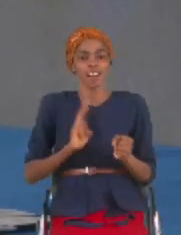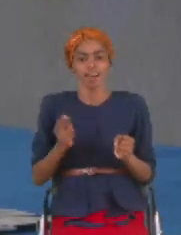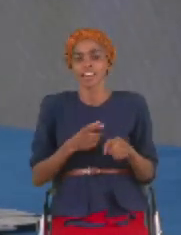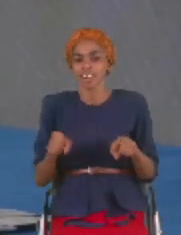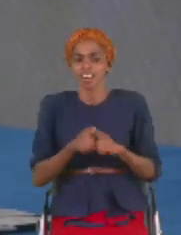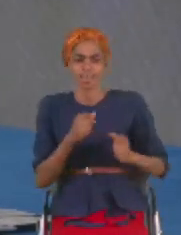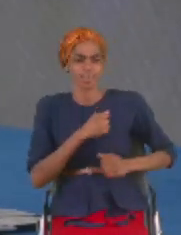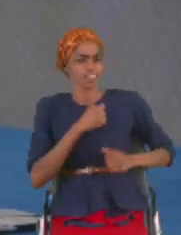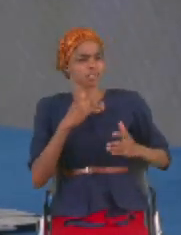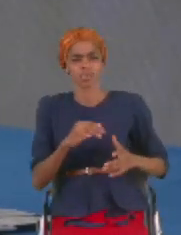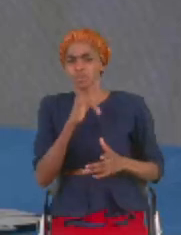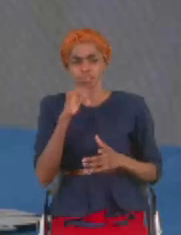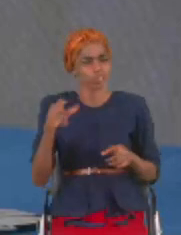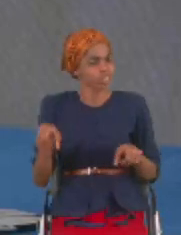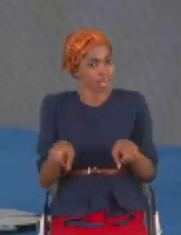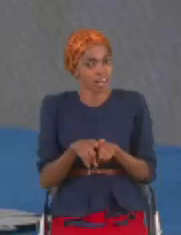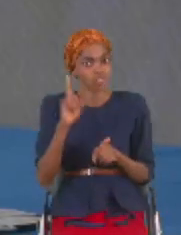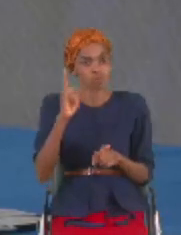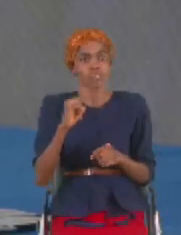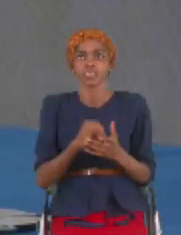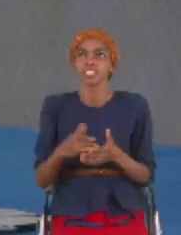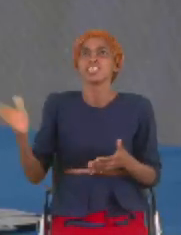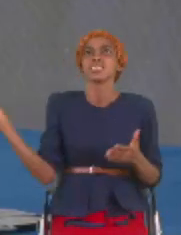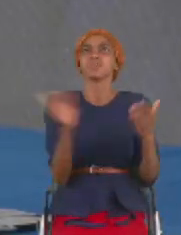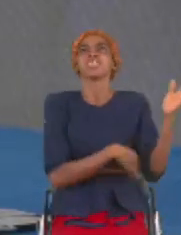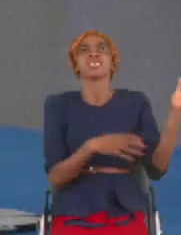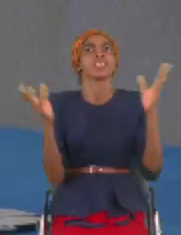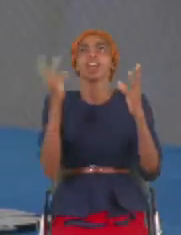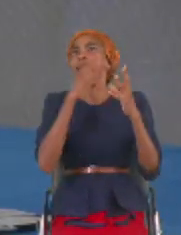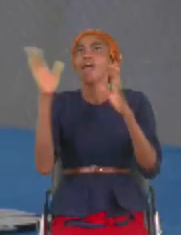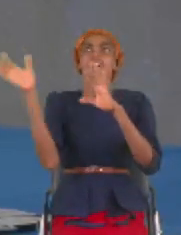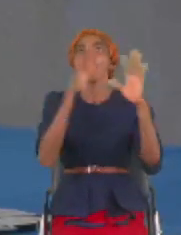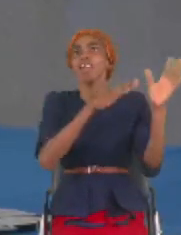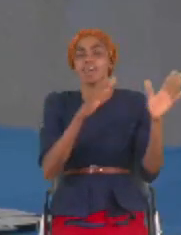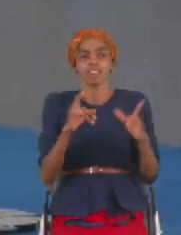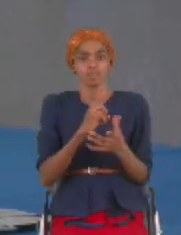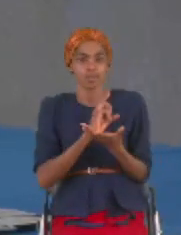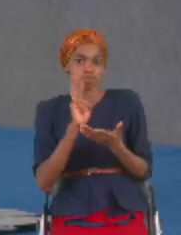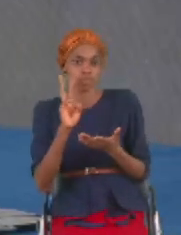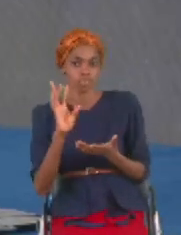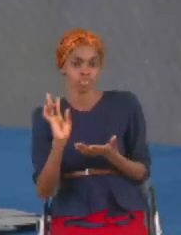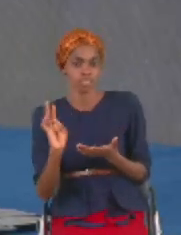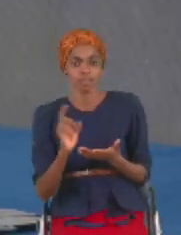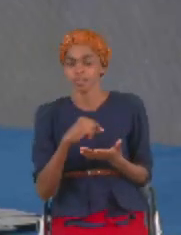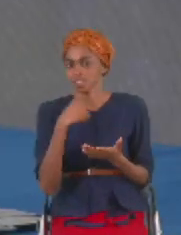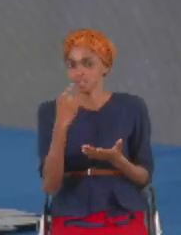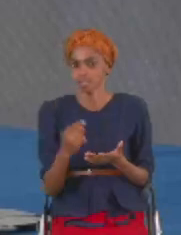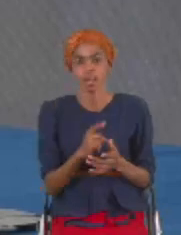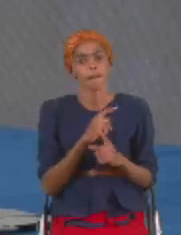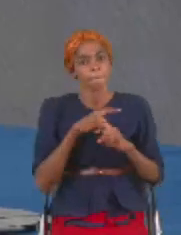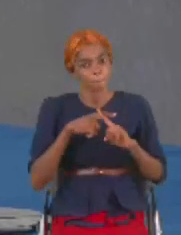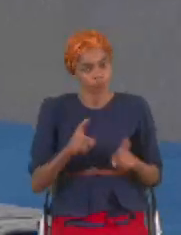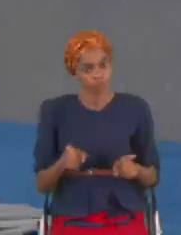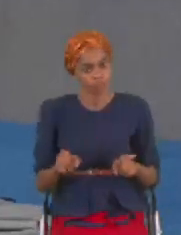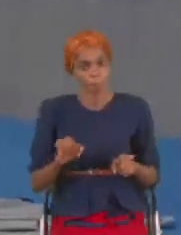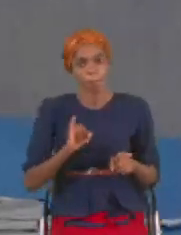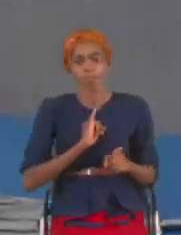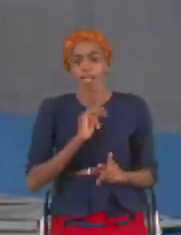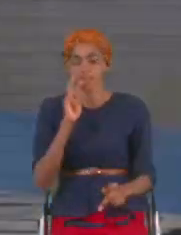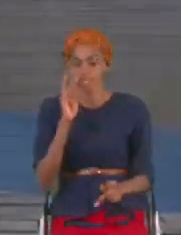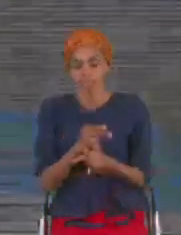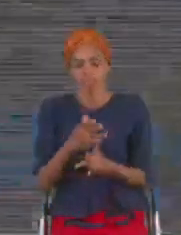un bon soldat l'opac bat allait verser 27 aider mais je paie